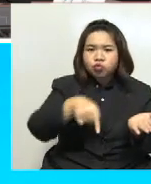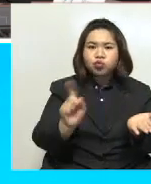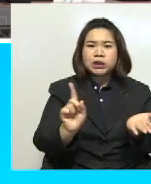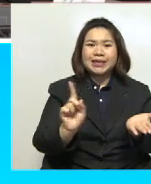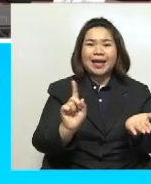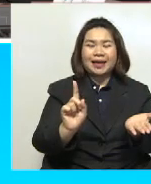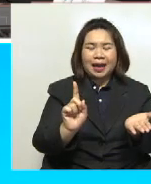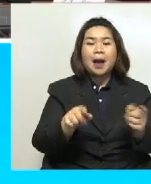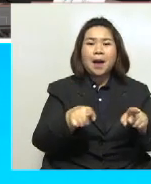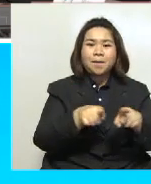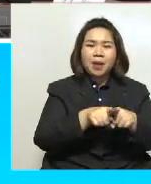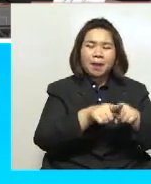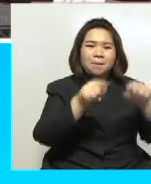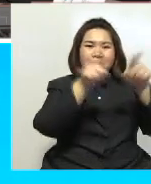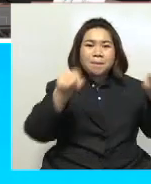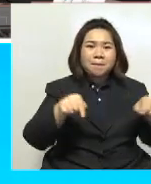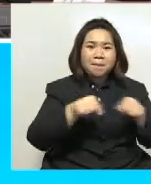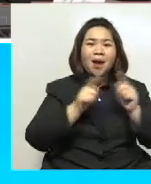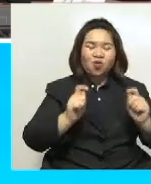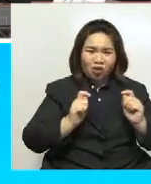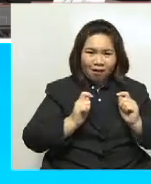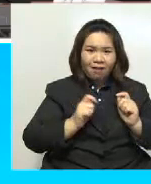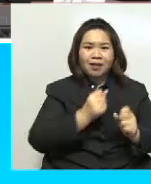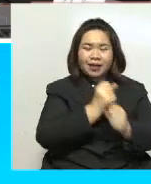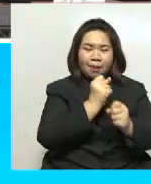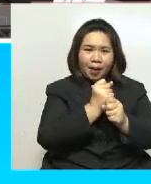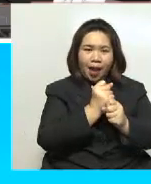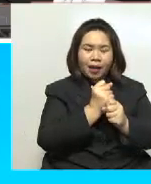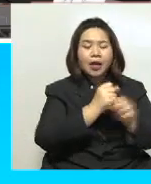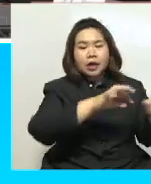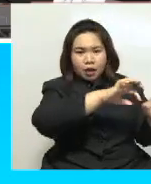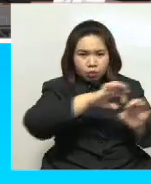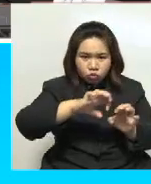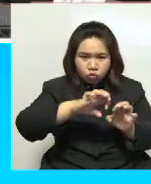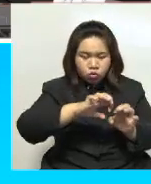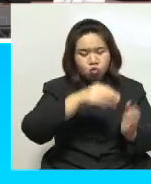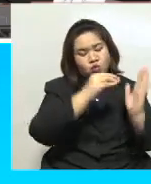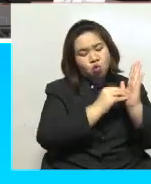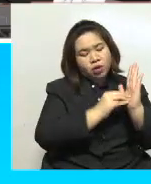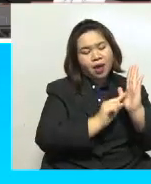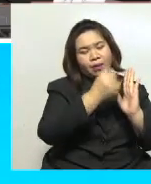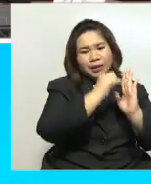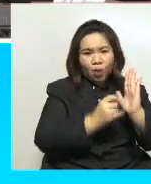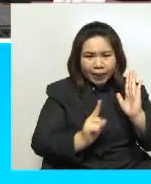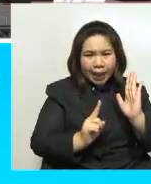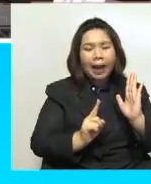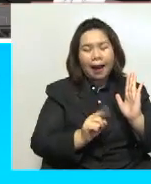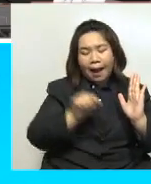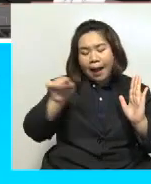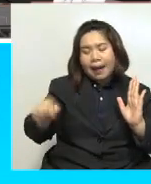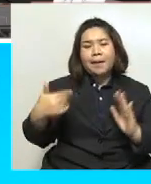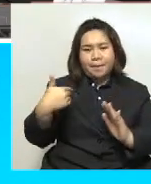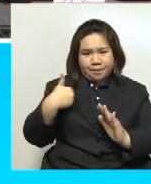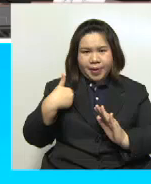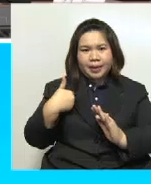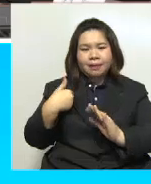ก็คือสิทธิ์ในการประกอบการเนี่ยเขาทางสถาบันการเงินเนี่ยเขาก็ตีมูลค่าเป็นทรัพย์สินส่วน